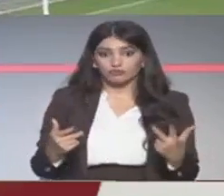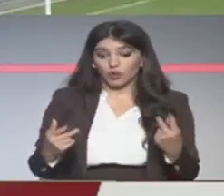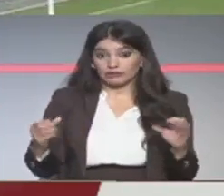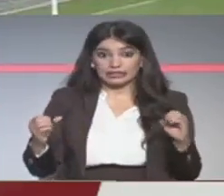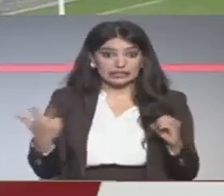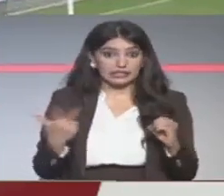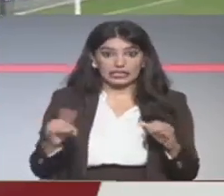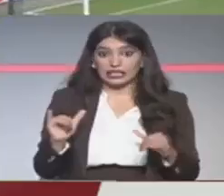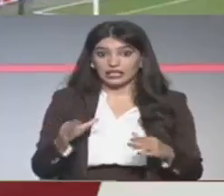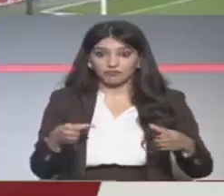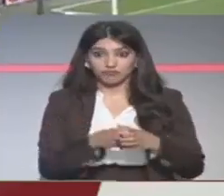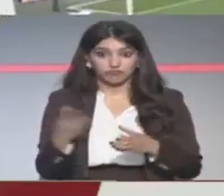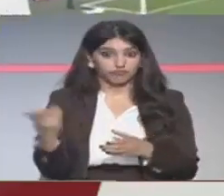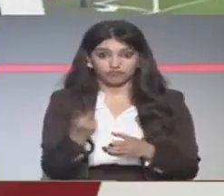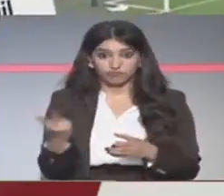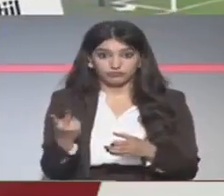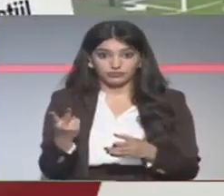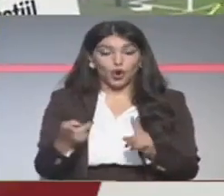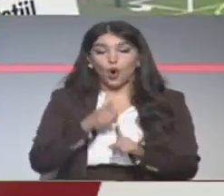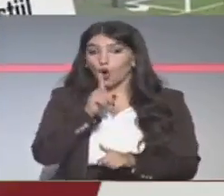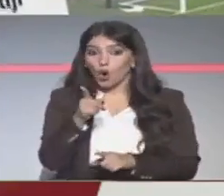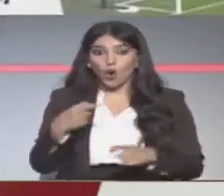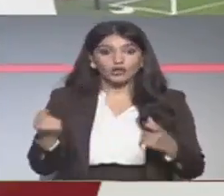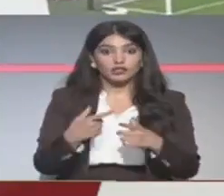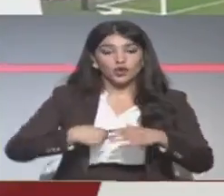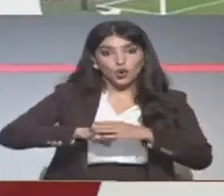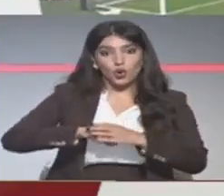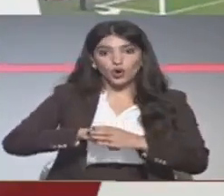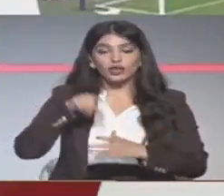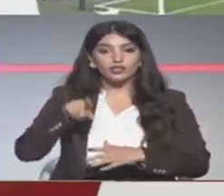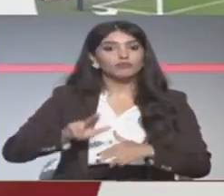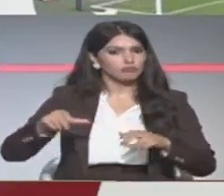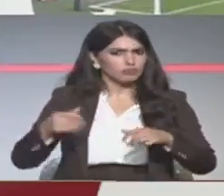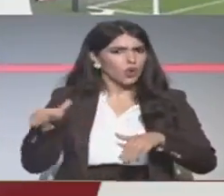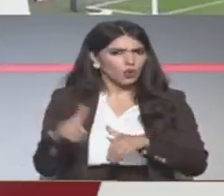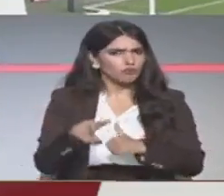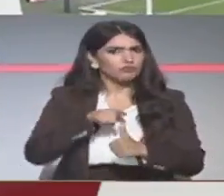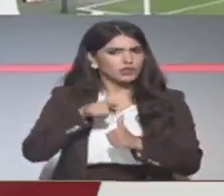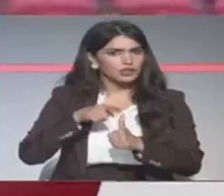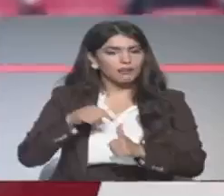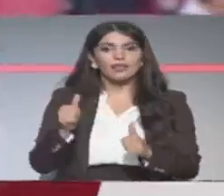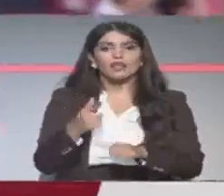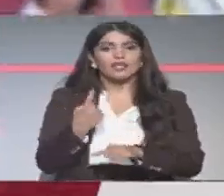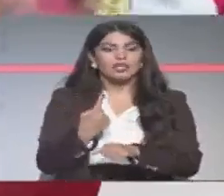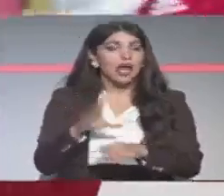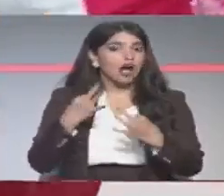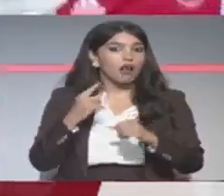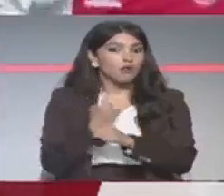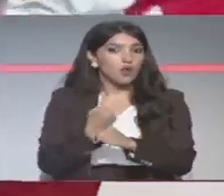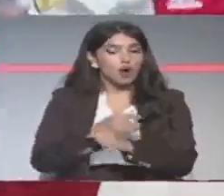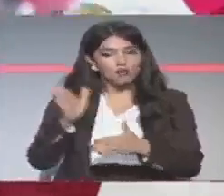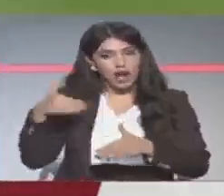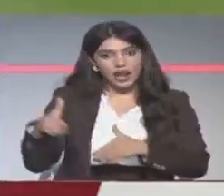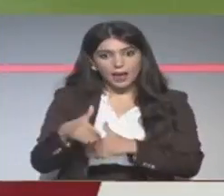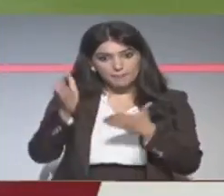شيء أمام ضيف فالفيك. وحمل الثلاثية نادي العاصمة توقيع كولين الصربي تاديتش منذ الدقيقة العاشرة، والمغربي